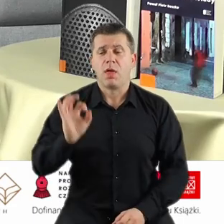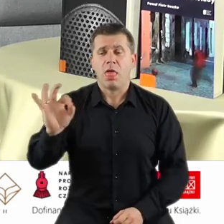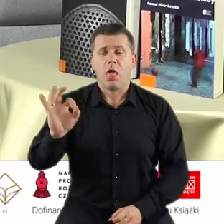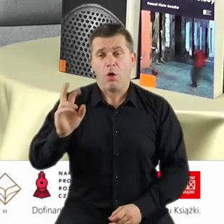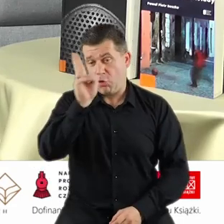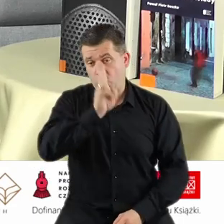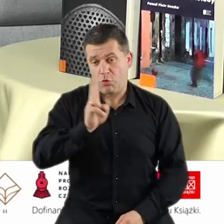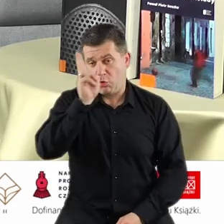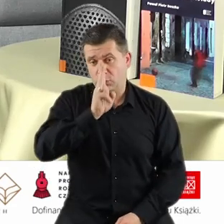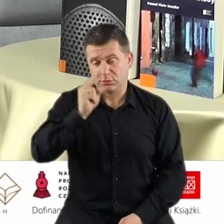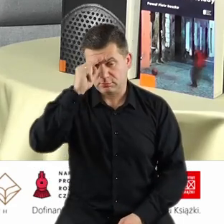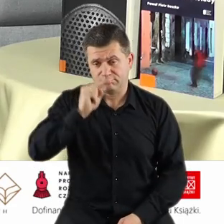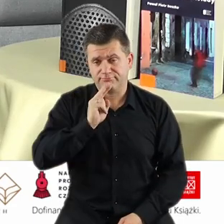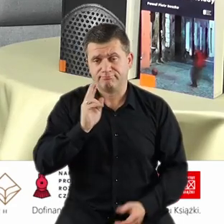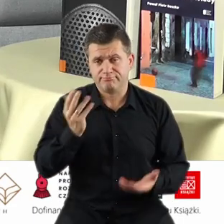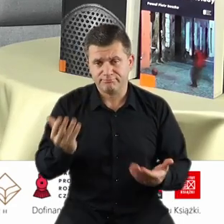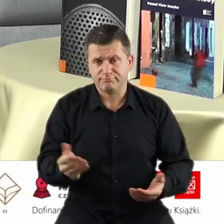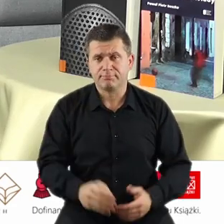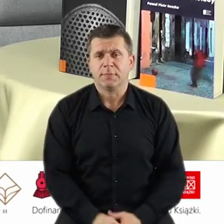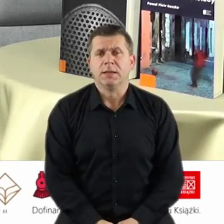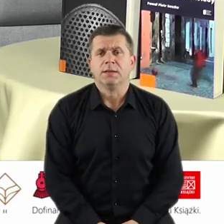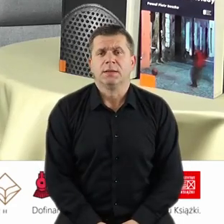Jego rodzice,